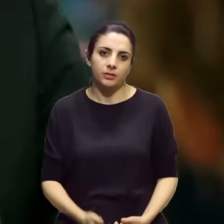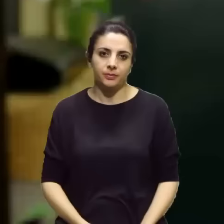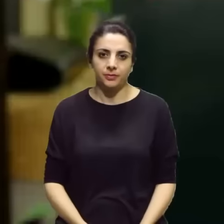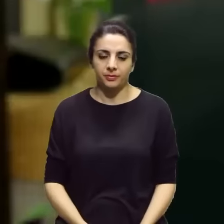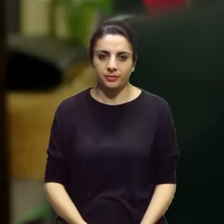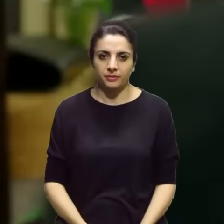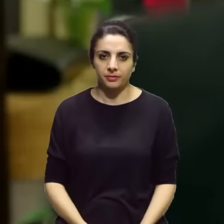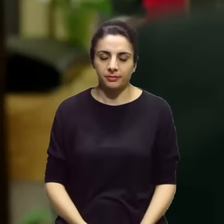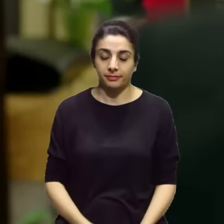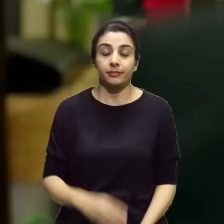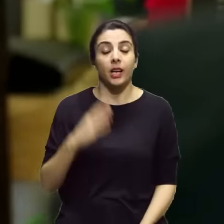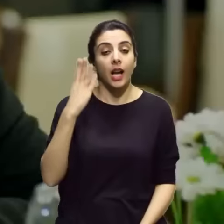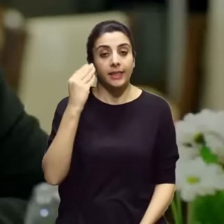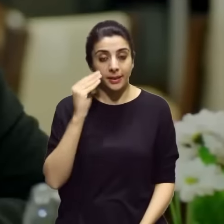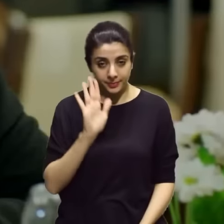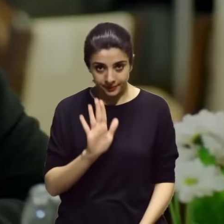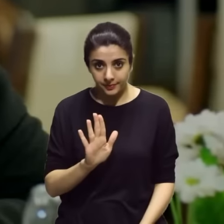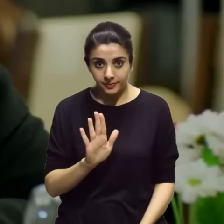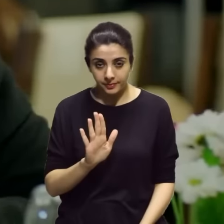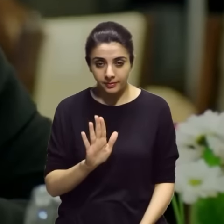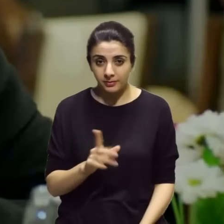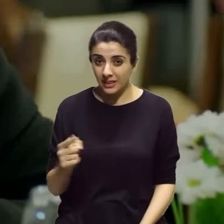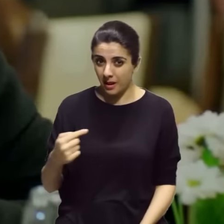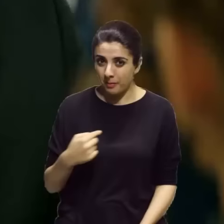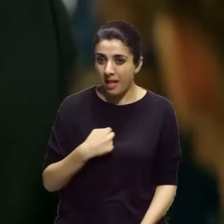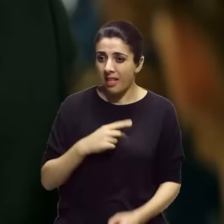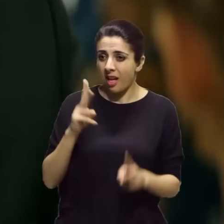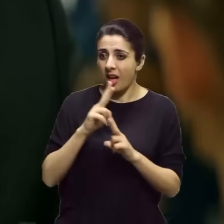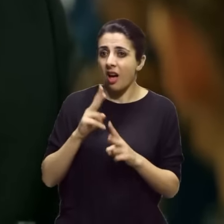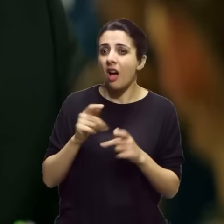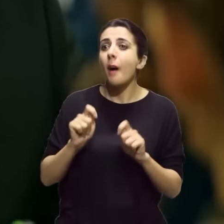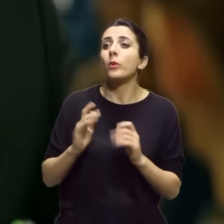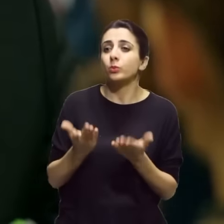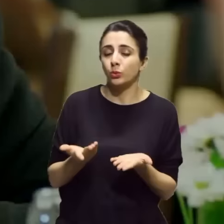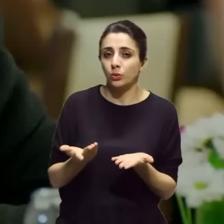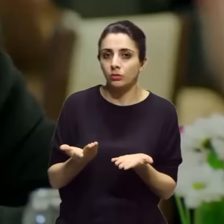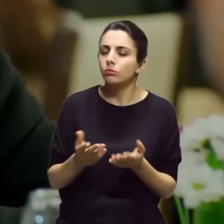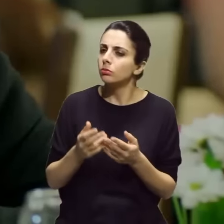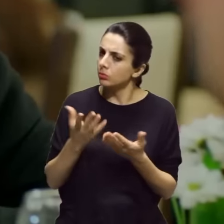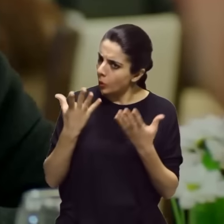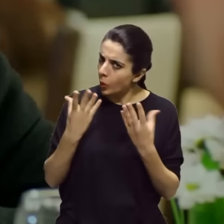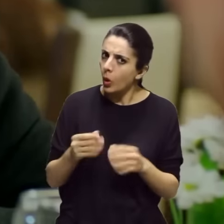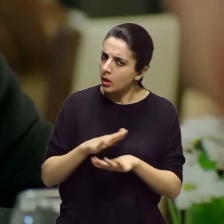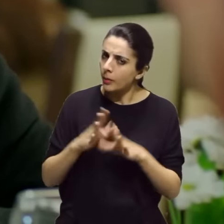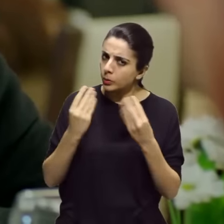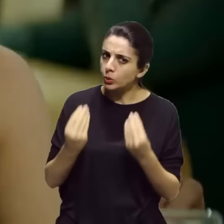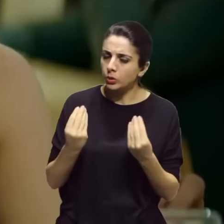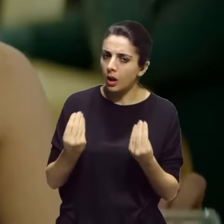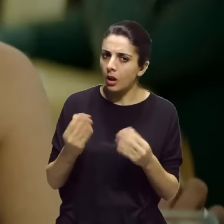dudak büküp baş salladı. Anladım. Sen bana gülmüyorsun yani. Okey. Çok güzel.